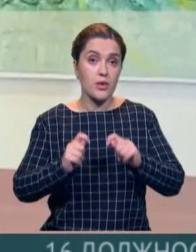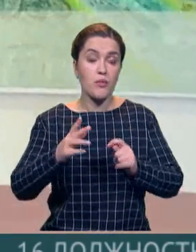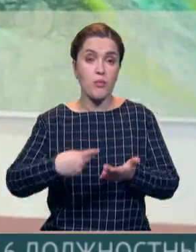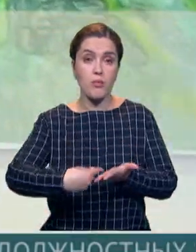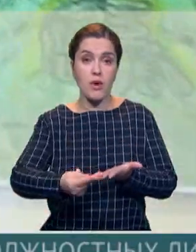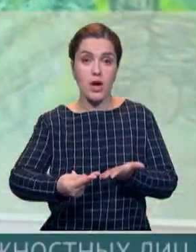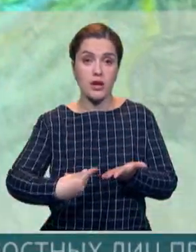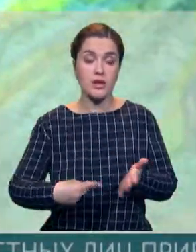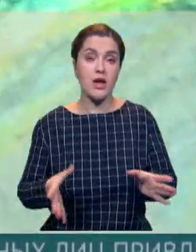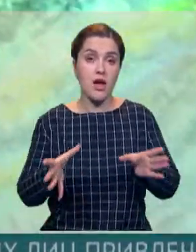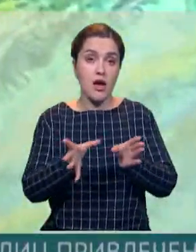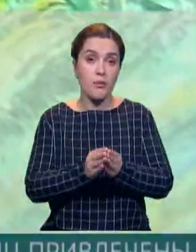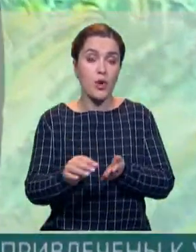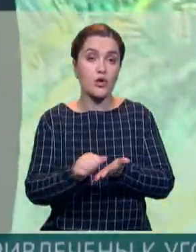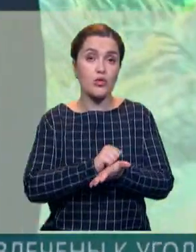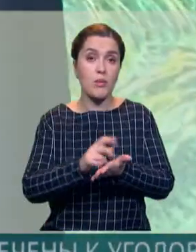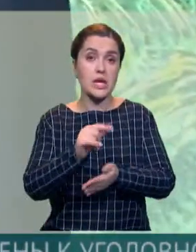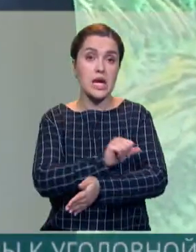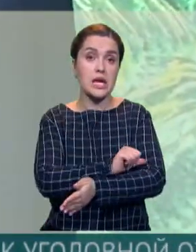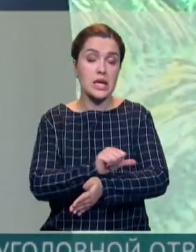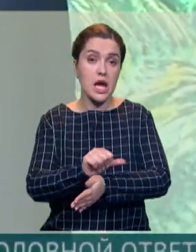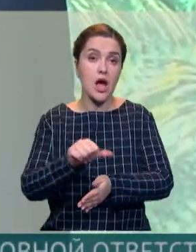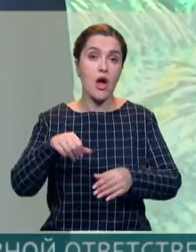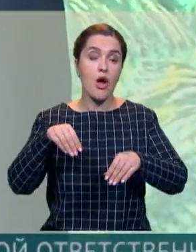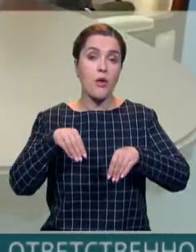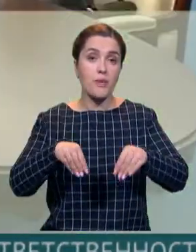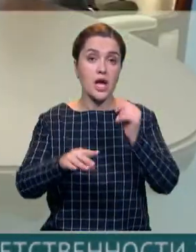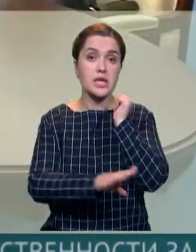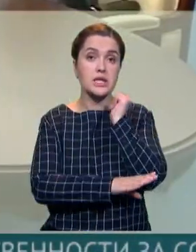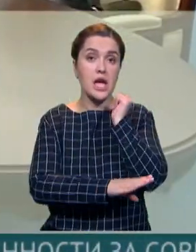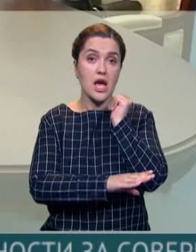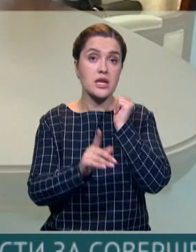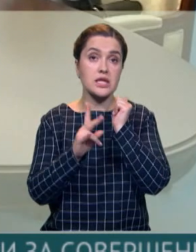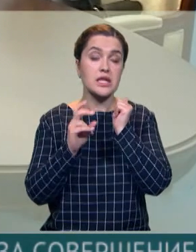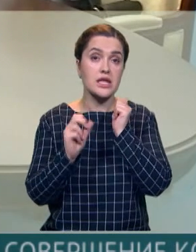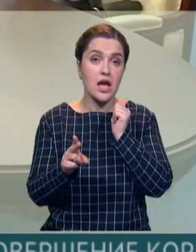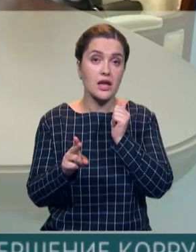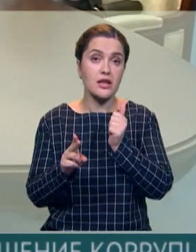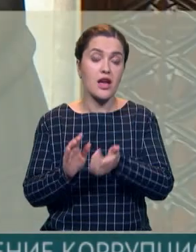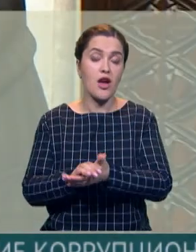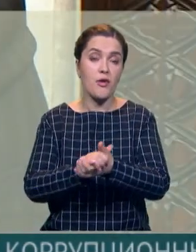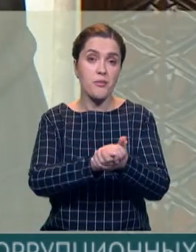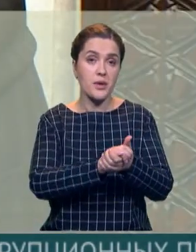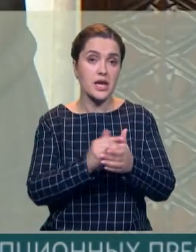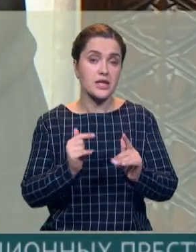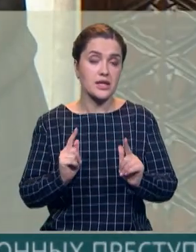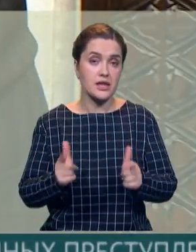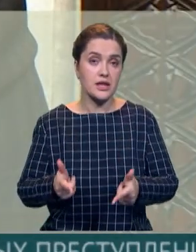государств подпишут совместную декларацию, на границе посадят дерево в знак мира и согласия.